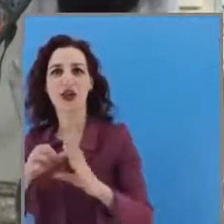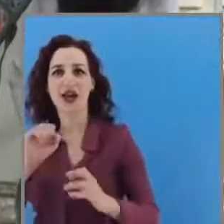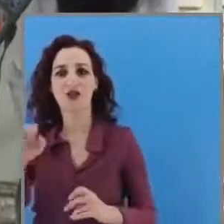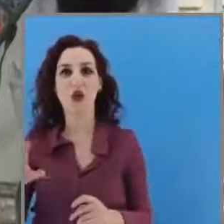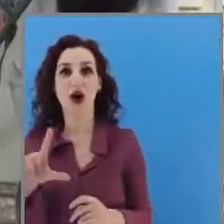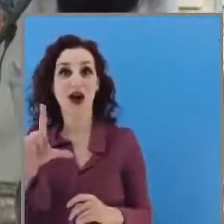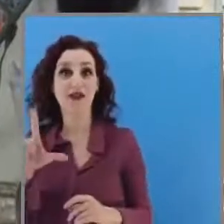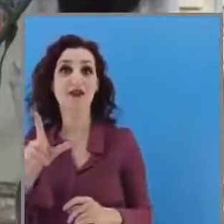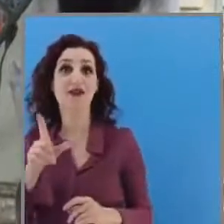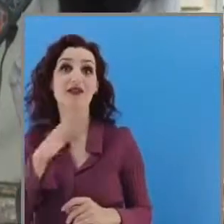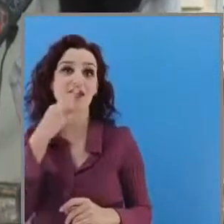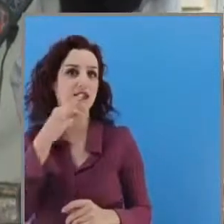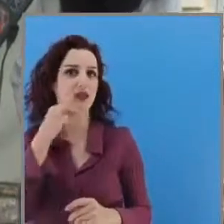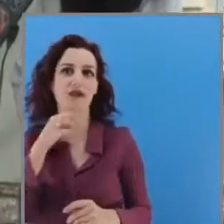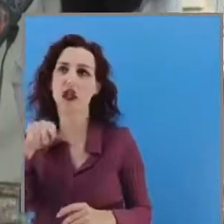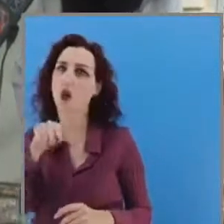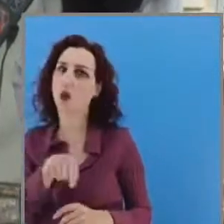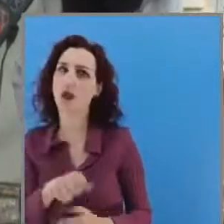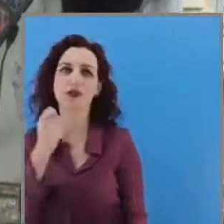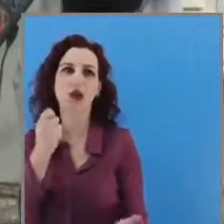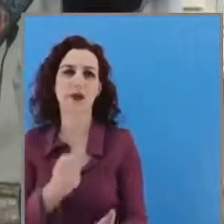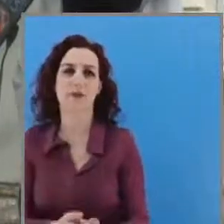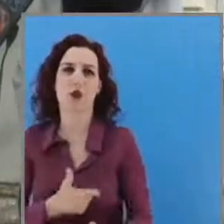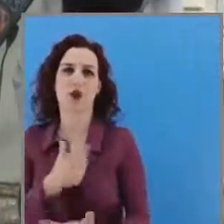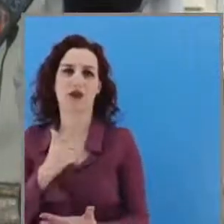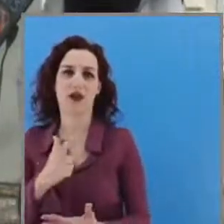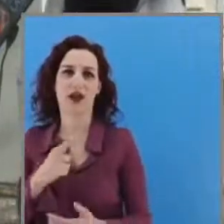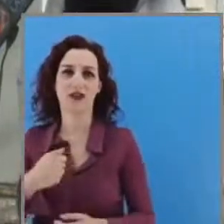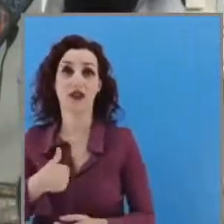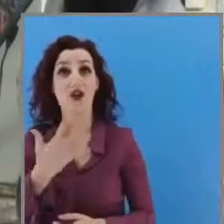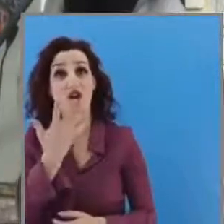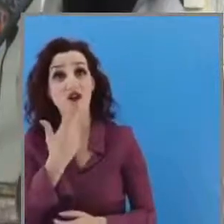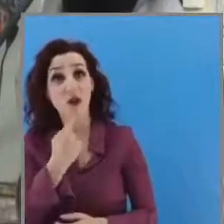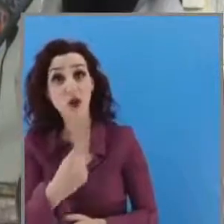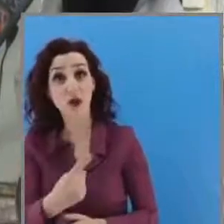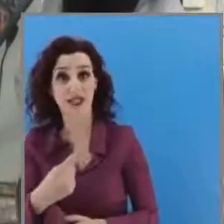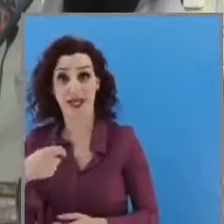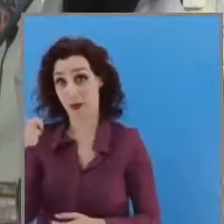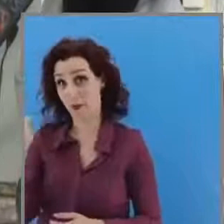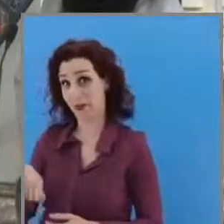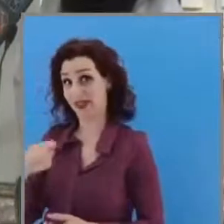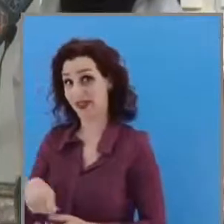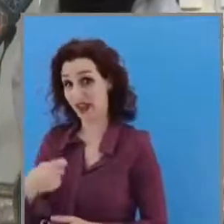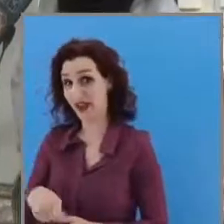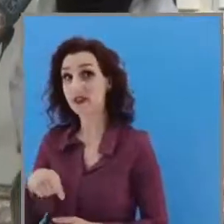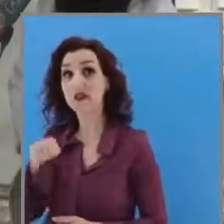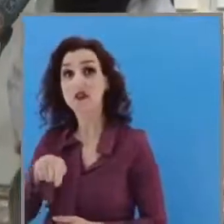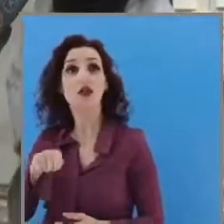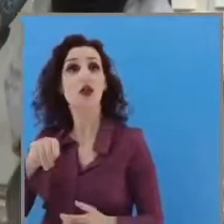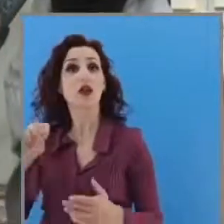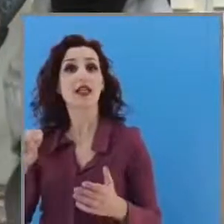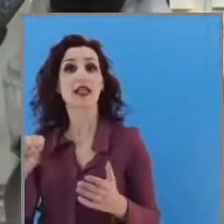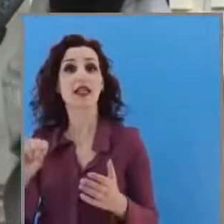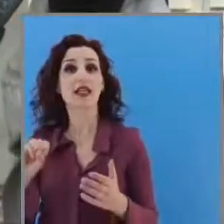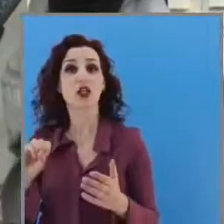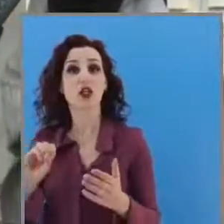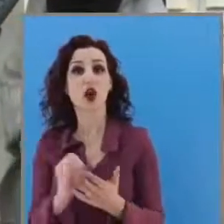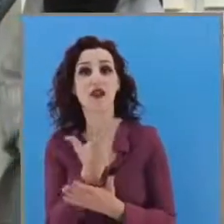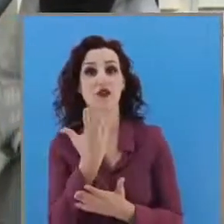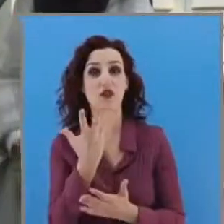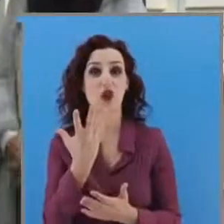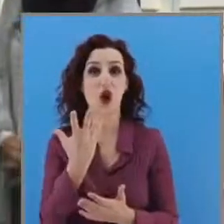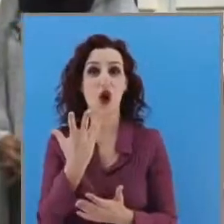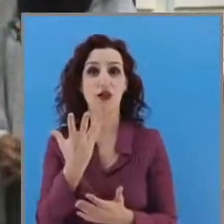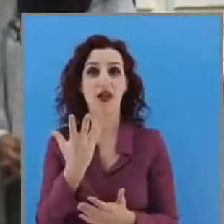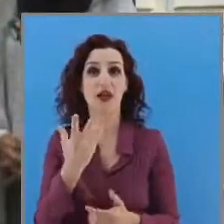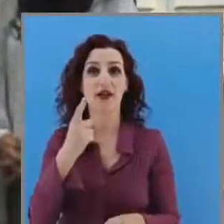assolutamente importante. Anzi, io vorrei dire al Presidente, è un grande elemento di innovazione che rimarrà anche